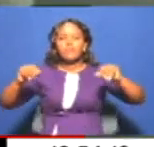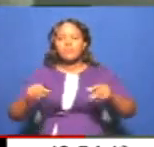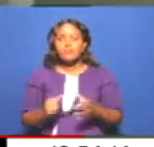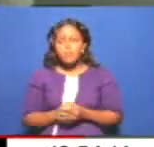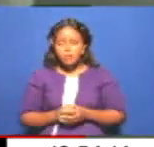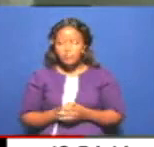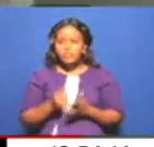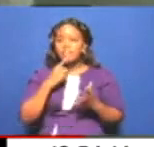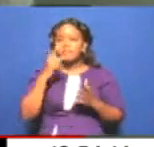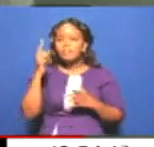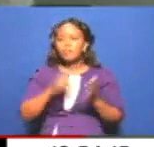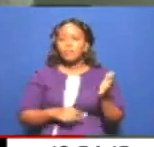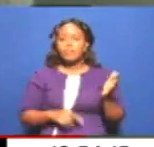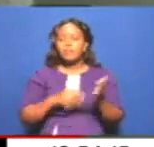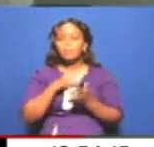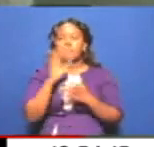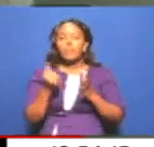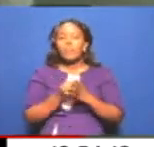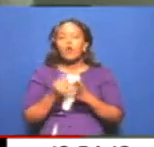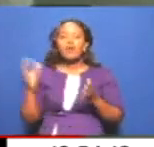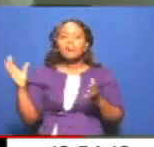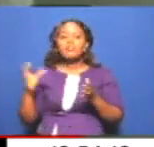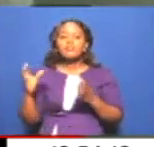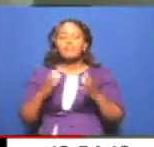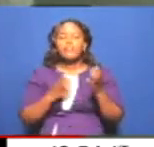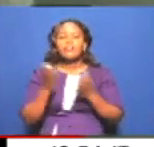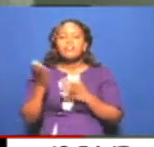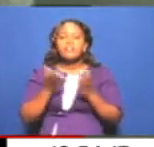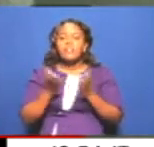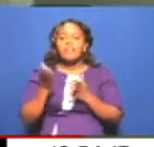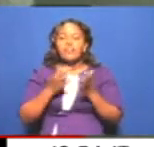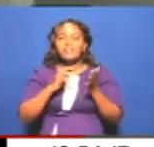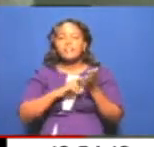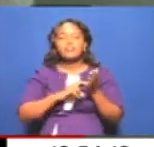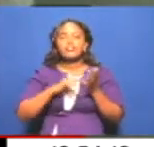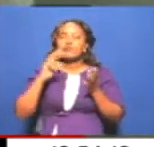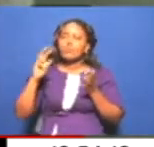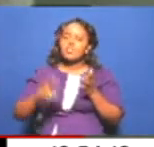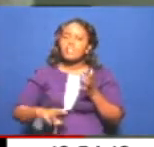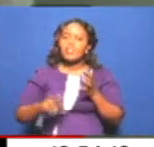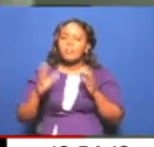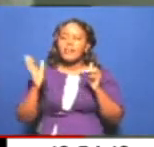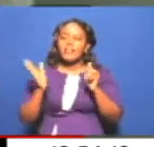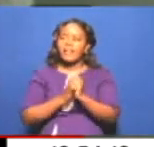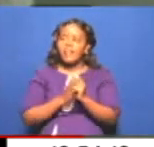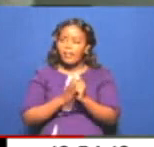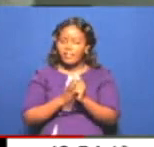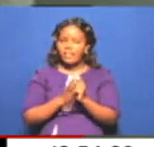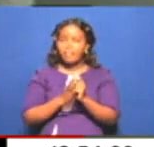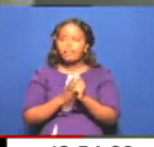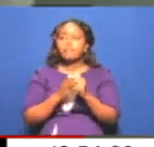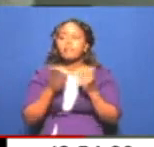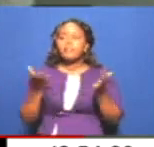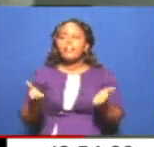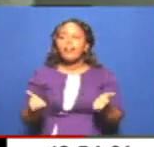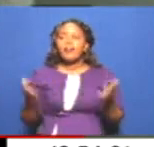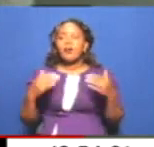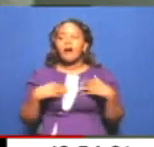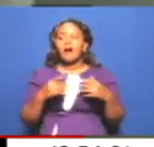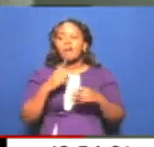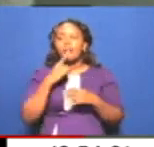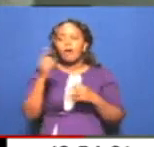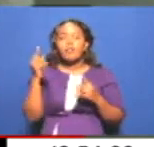all civil servants were resigned by the 9th. Yeah. Tayari saa hii tuko na an order ya at least until the